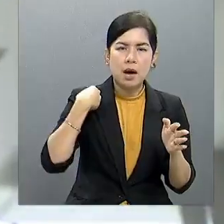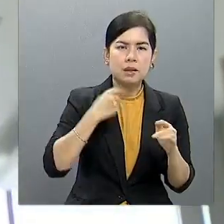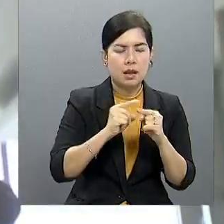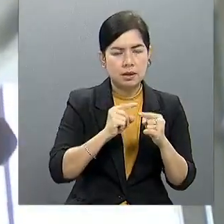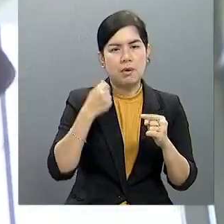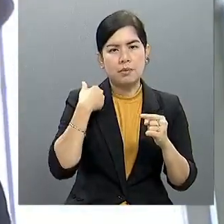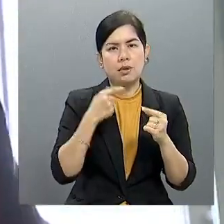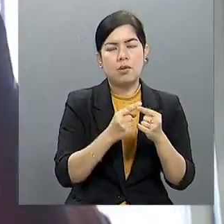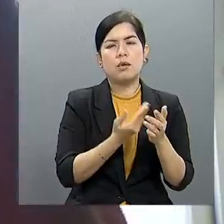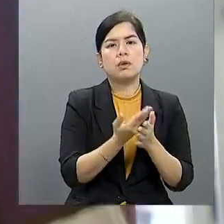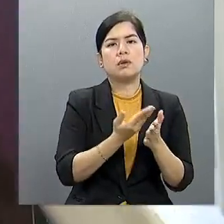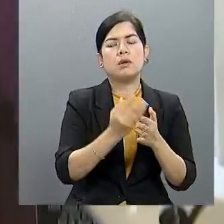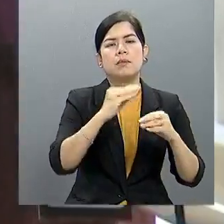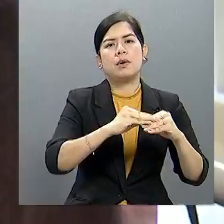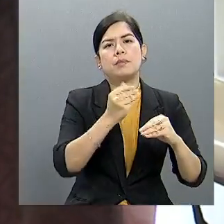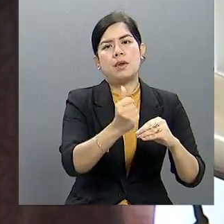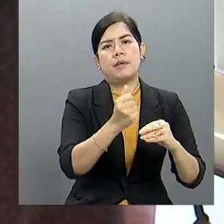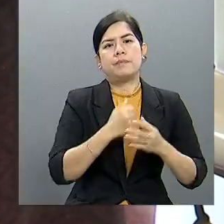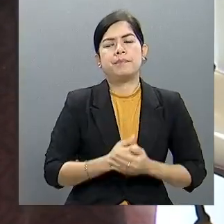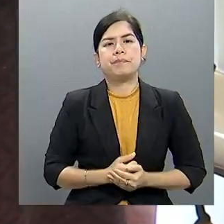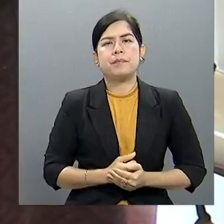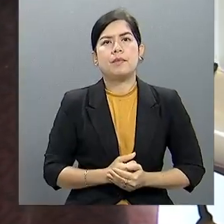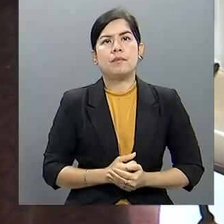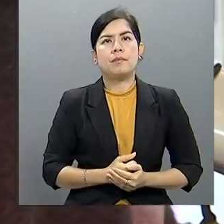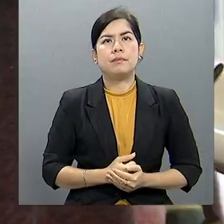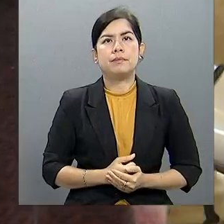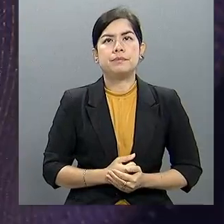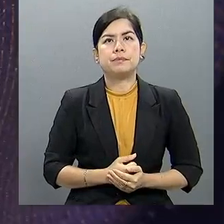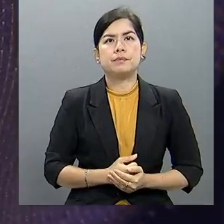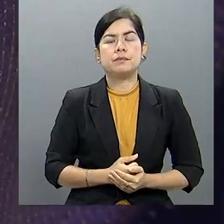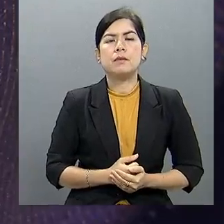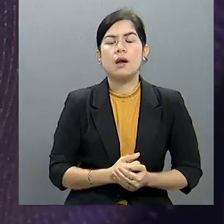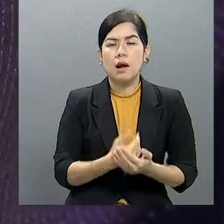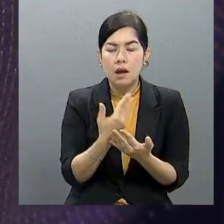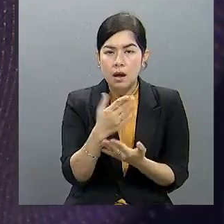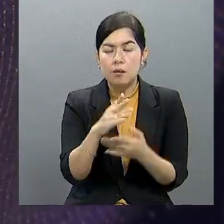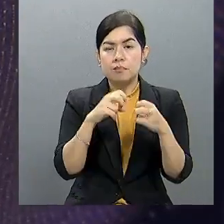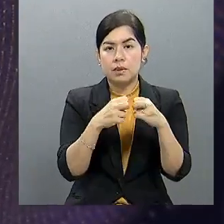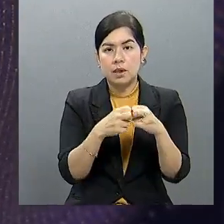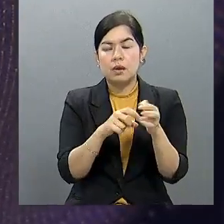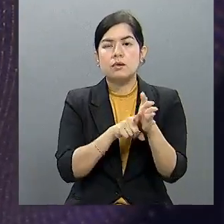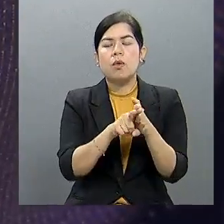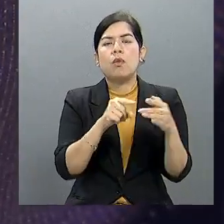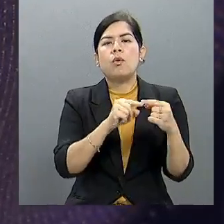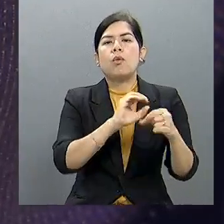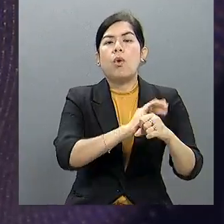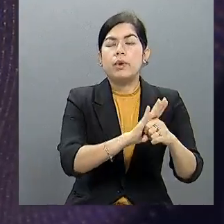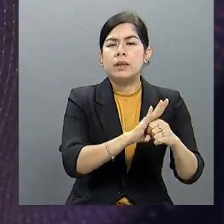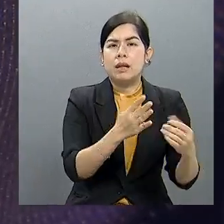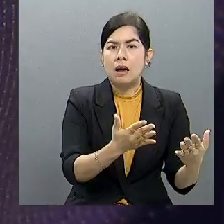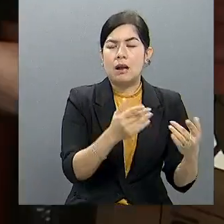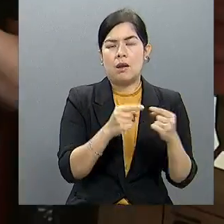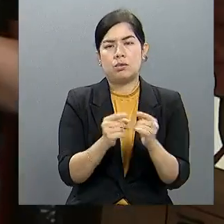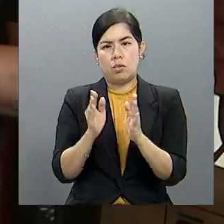วามคดเหล่านั้นมันหุดไปไหมหงจากที่มีโควิดสิทกาเข้ามาคือจากพย การเจ้งาน